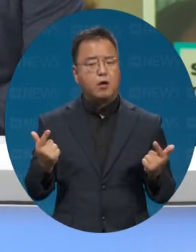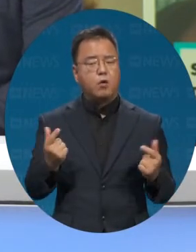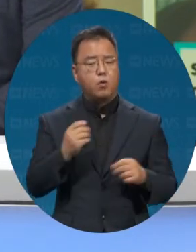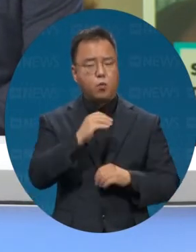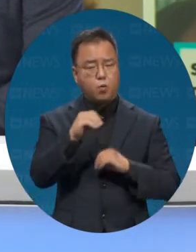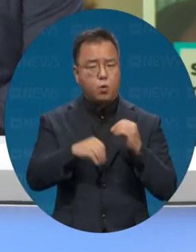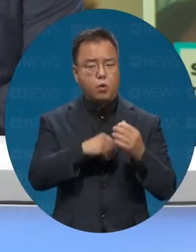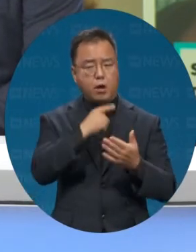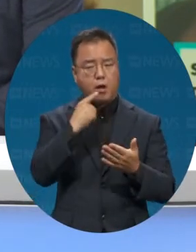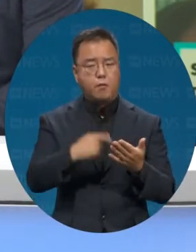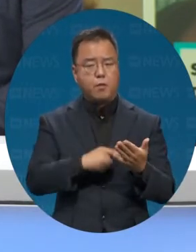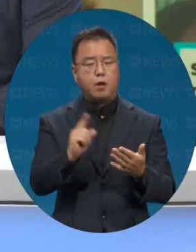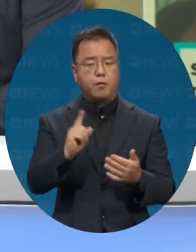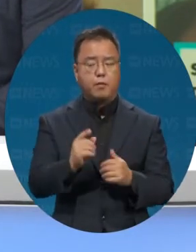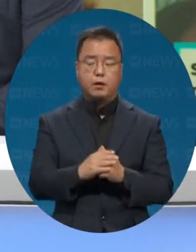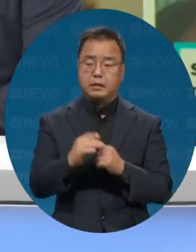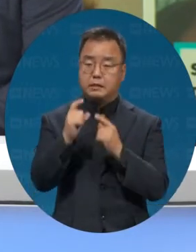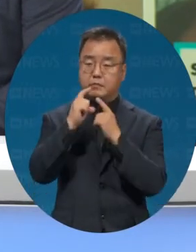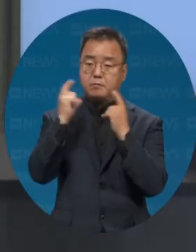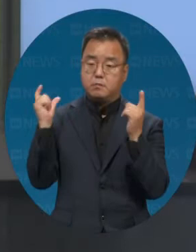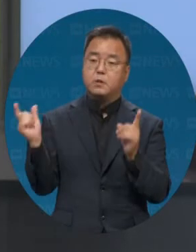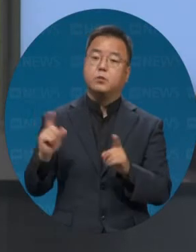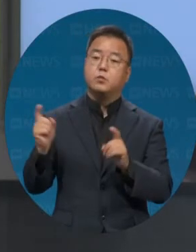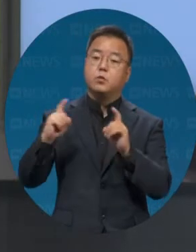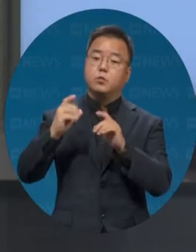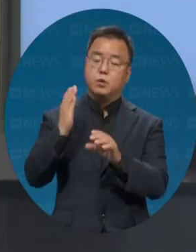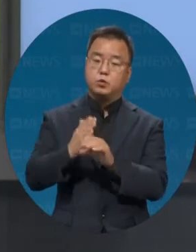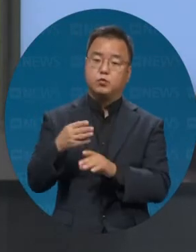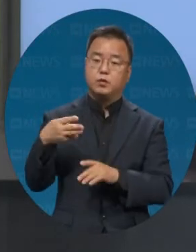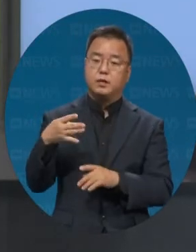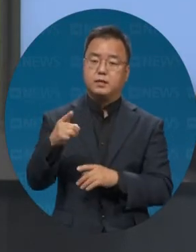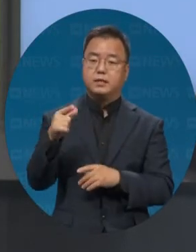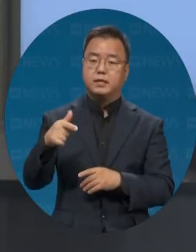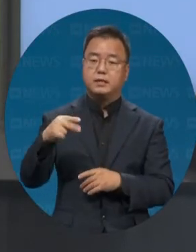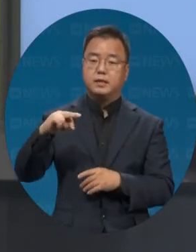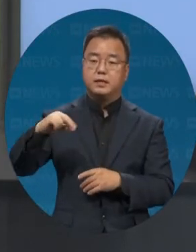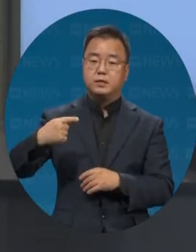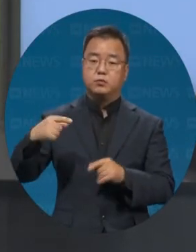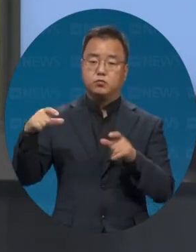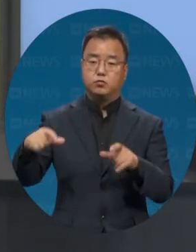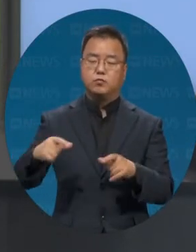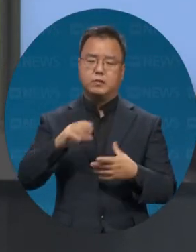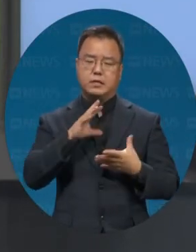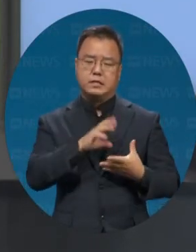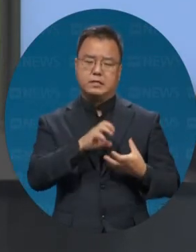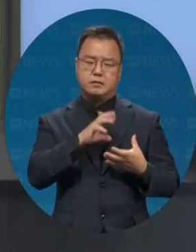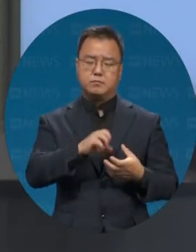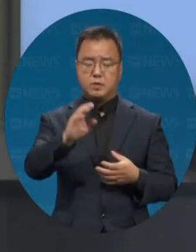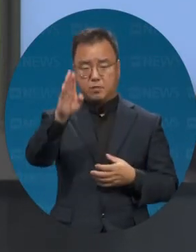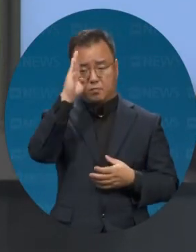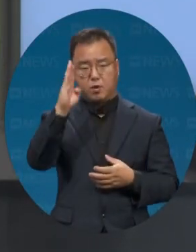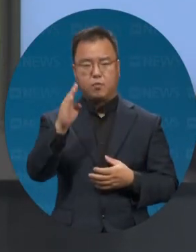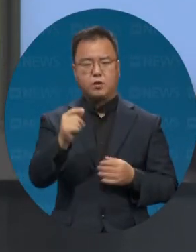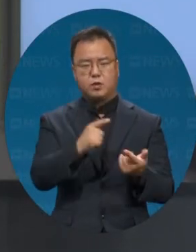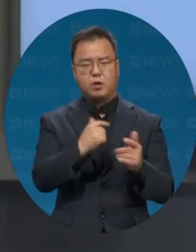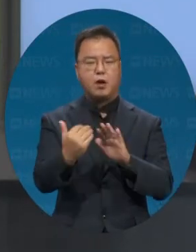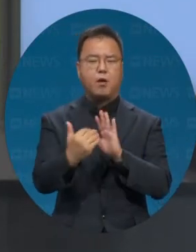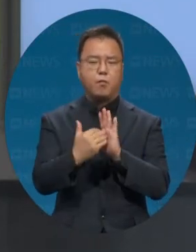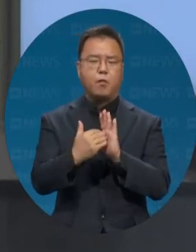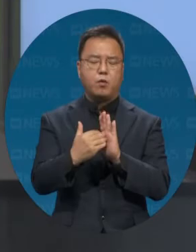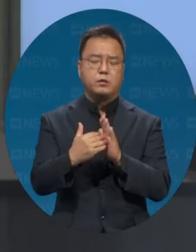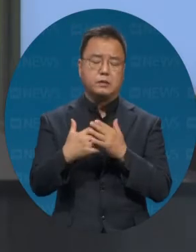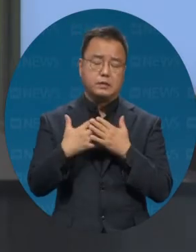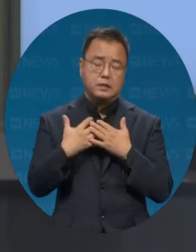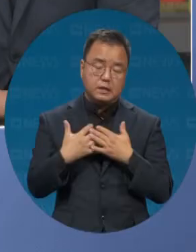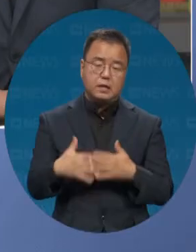있어요 4 마스크 착용을 두고 논란이 이어지고 있는 텍사스주 의학 인데요 심장질환 등 면역체계가 약한 장애 학생들은